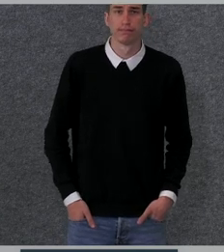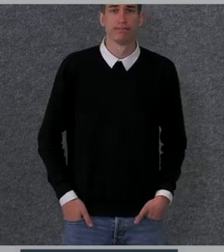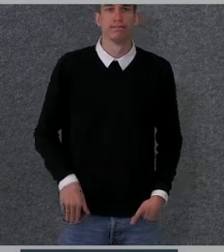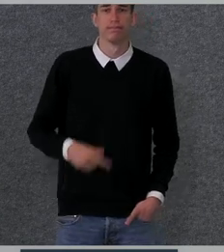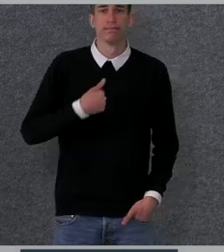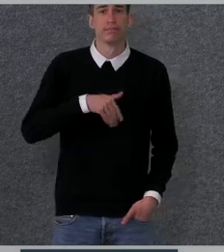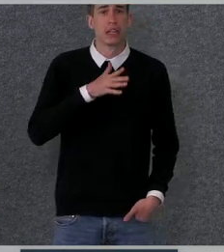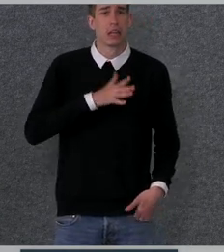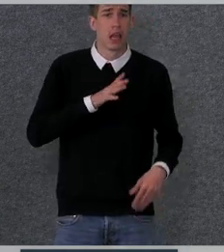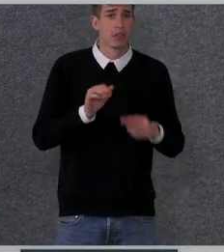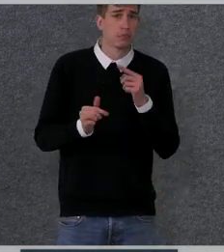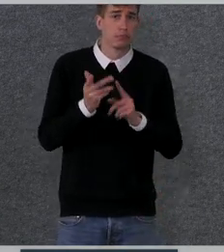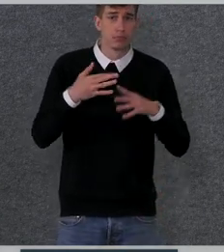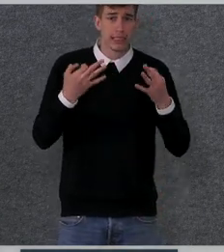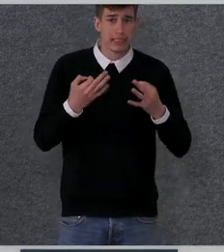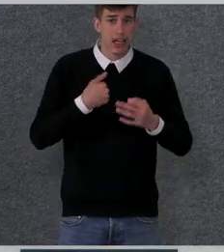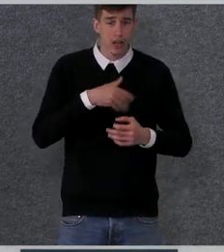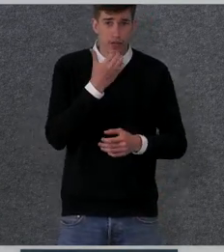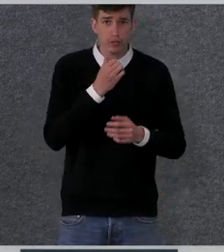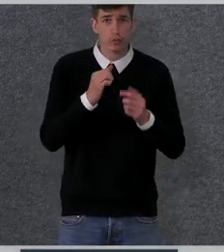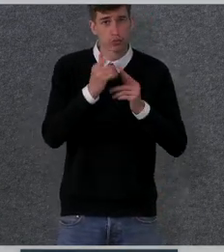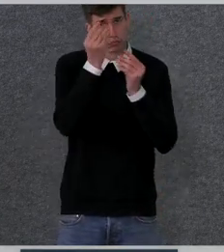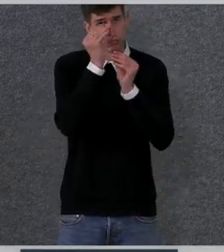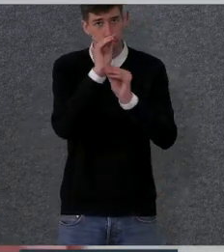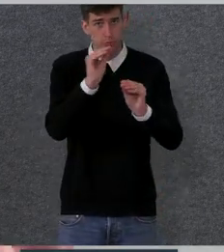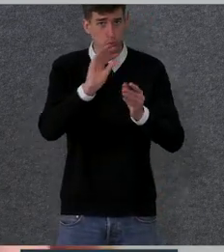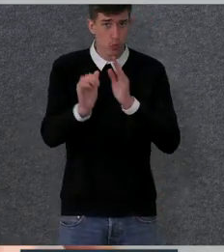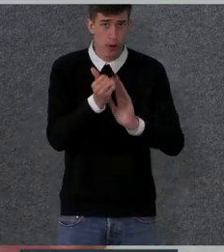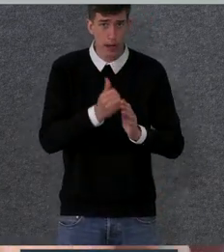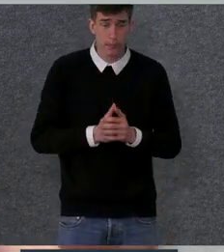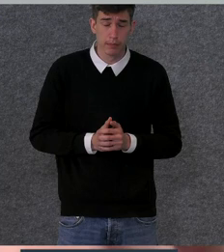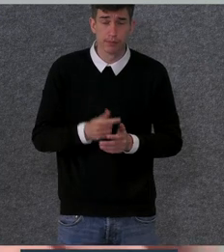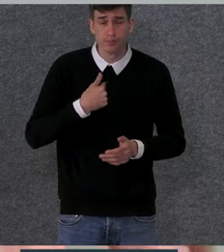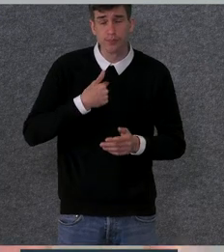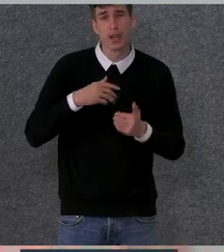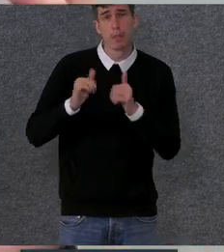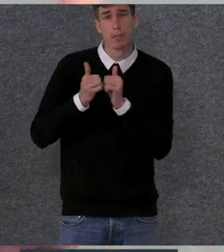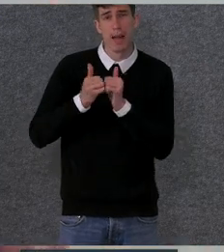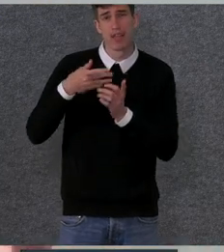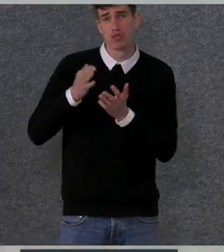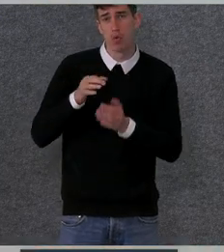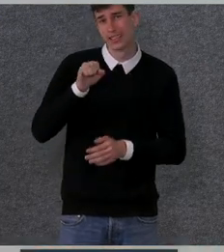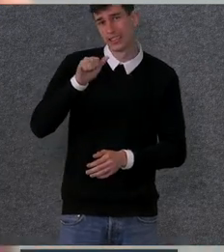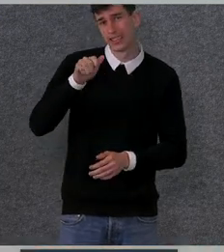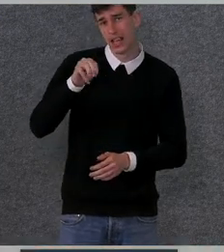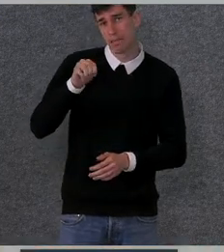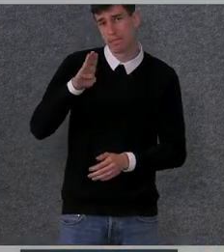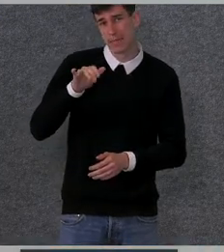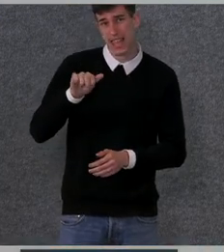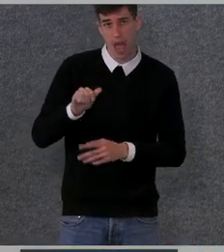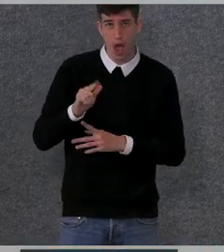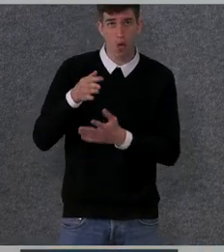Sambia und so weiter. Aber und mich interessiert es auch politisch natürlich. Wenn Fachpolitik,